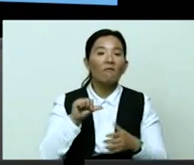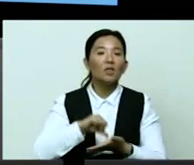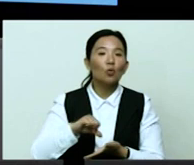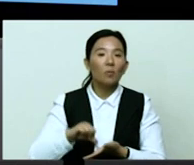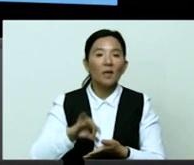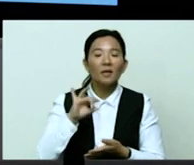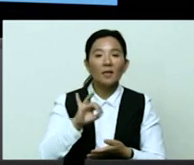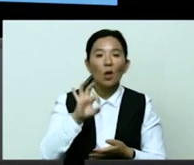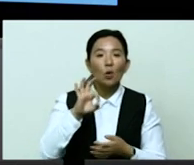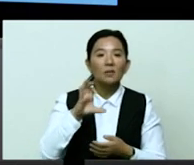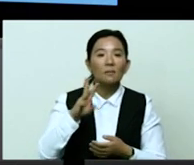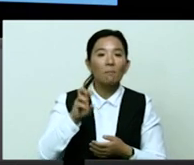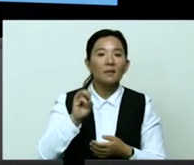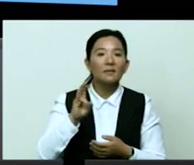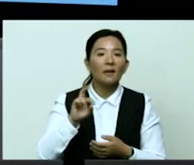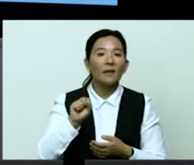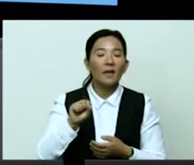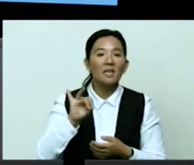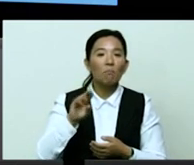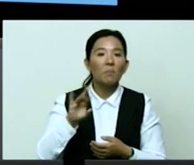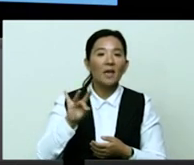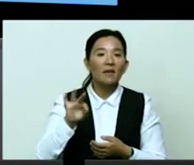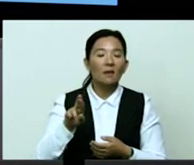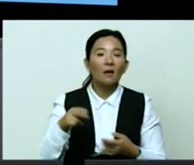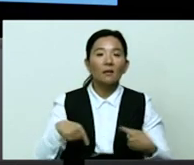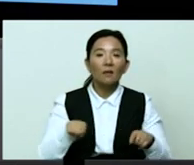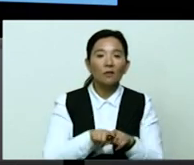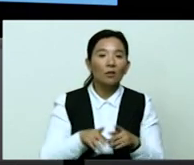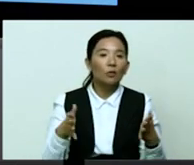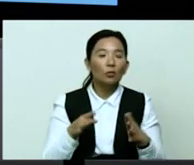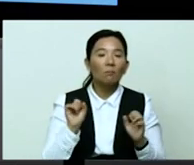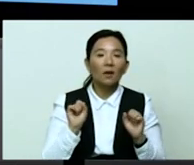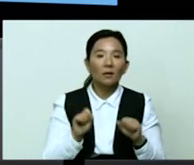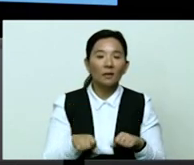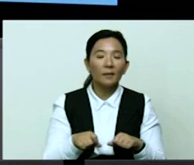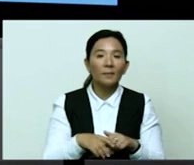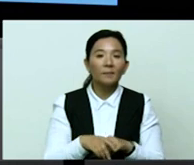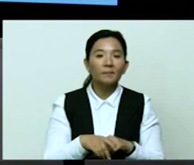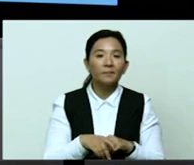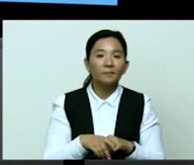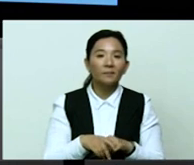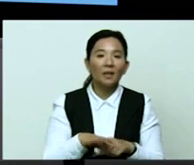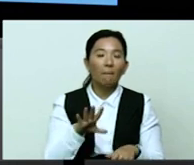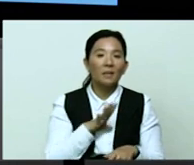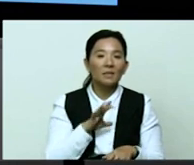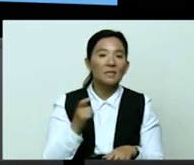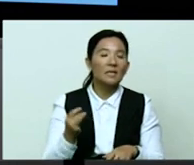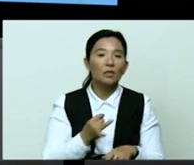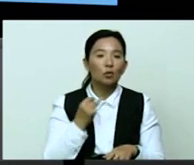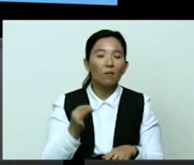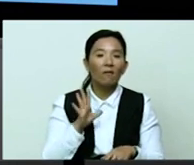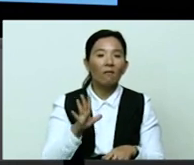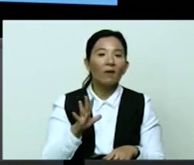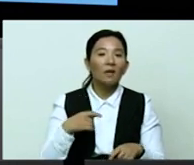выступала и Османская империя, которая также могла быть заинтересована в